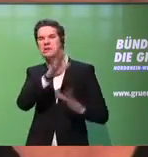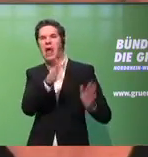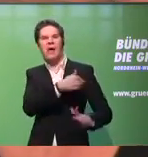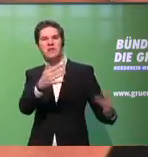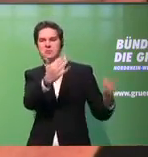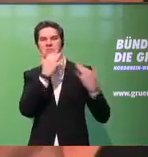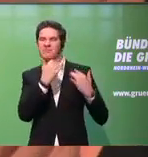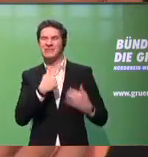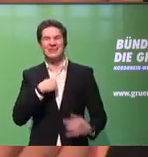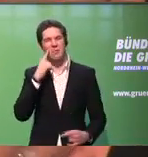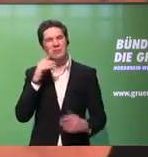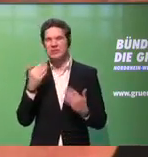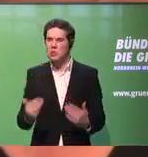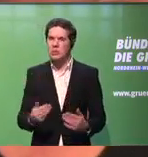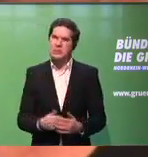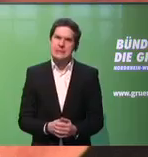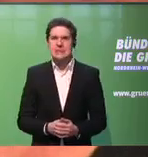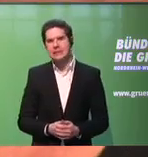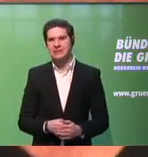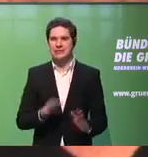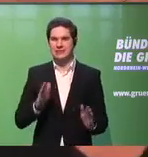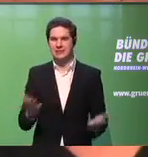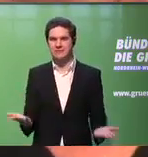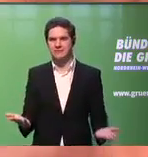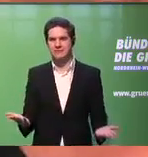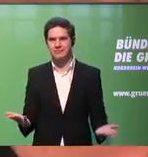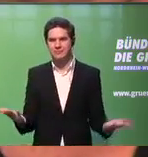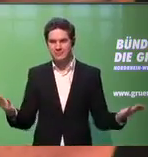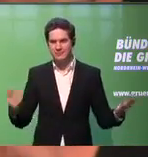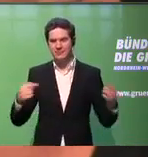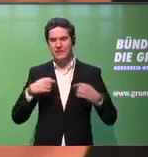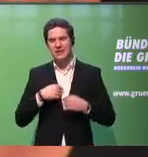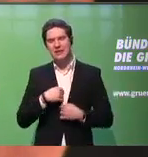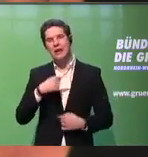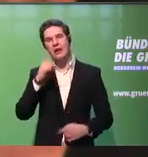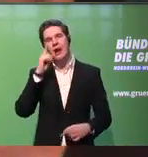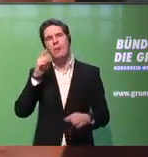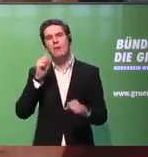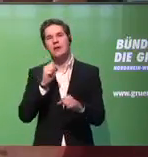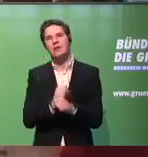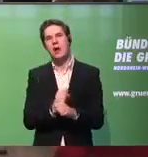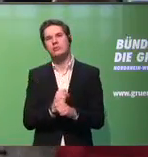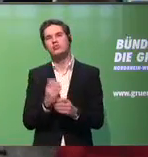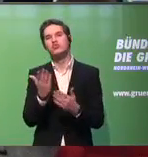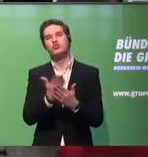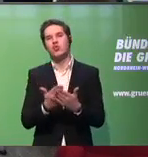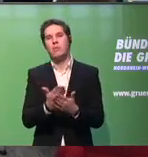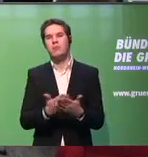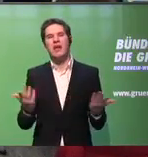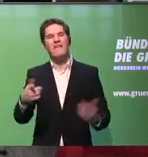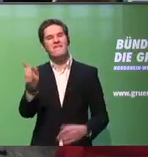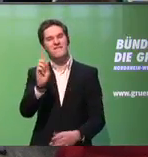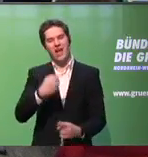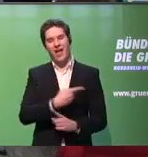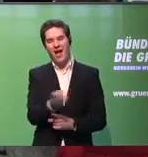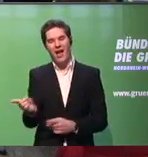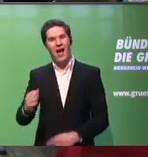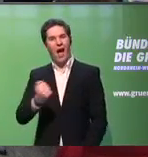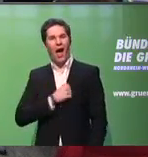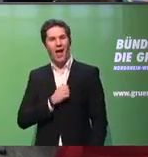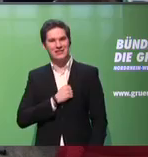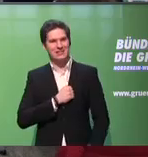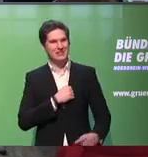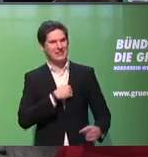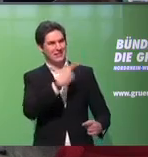Ebene. Die einzige Antwort der Grünen sein kann, für diejenigen, die immer Angst haben, dass das, was von außen kommt, ja